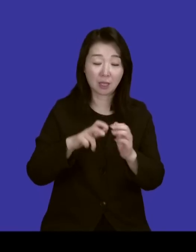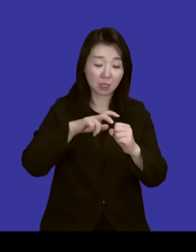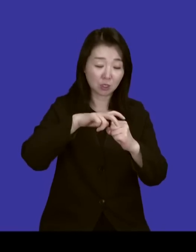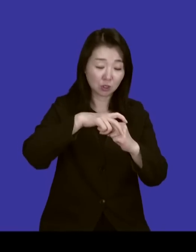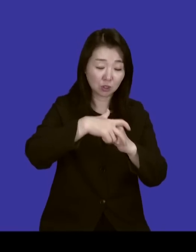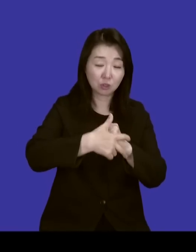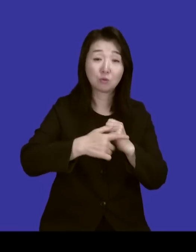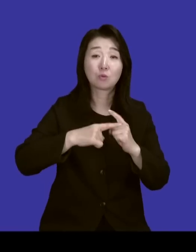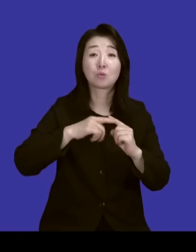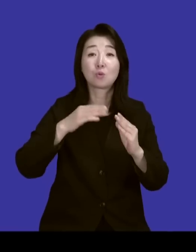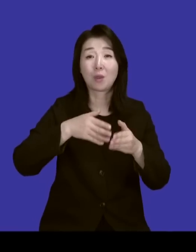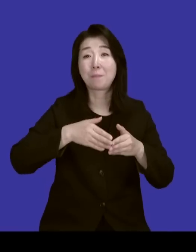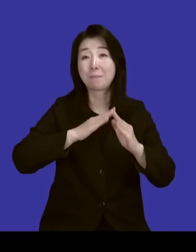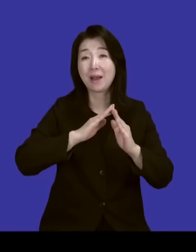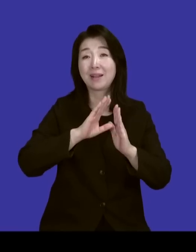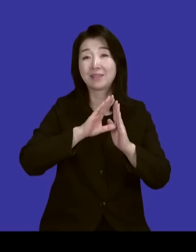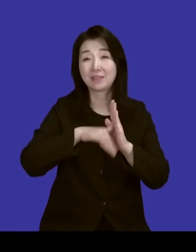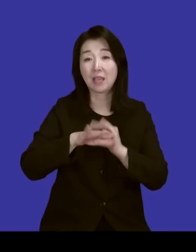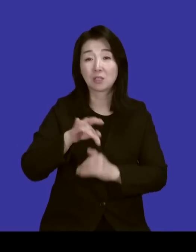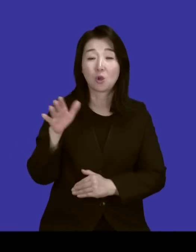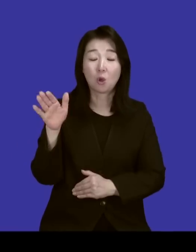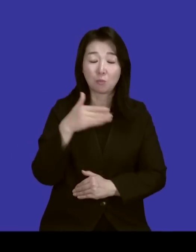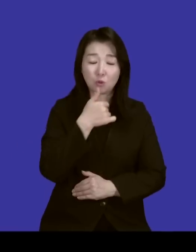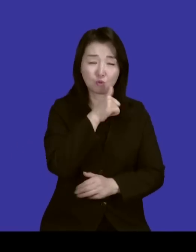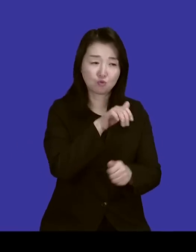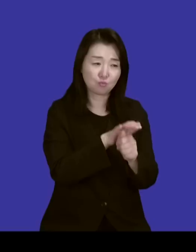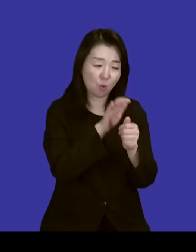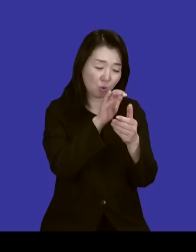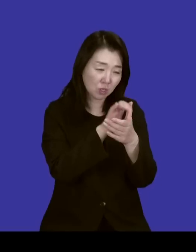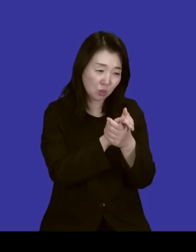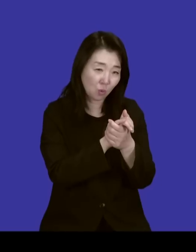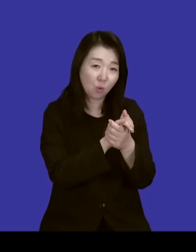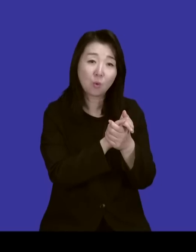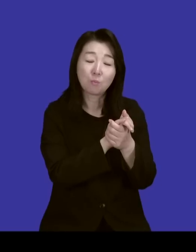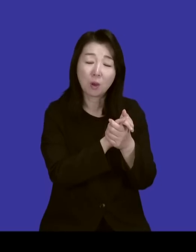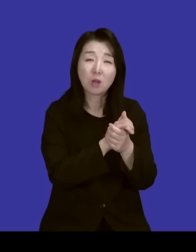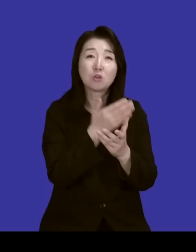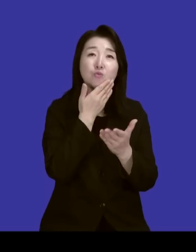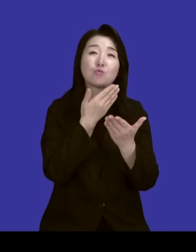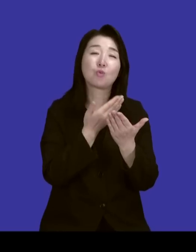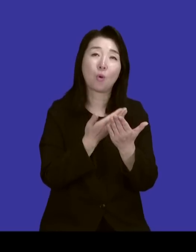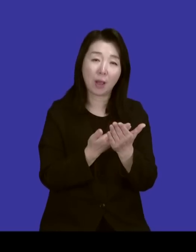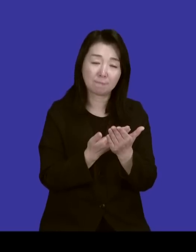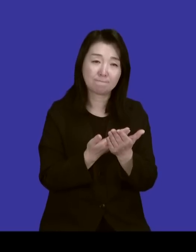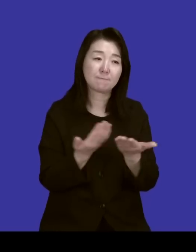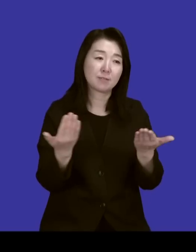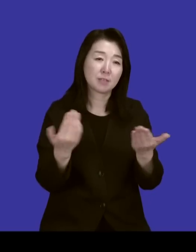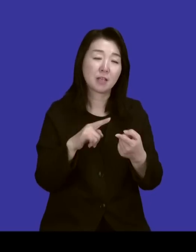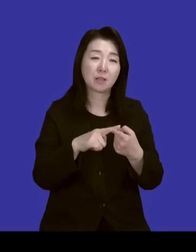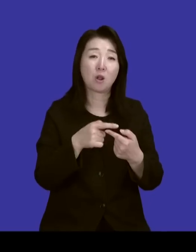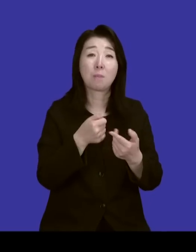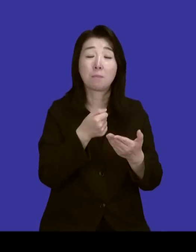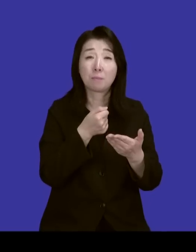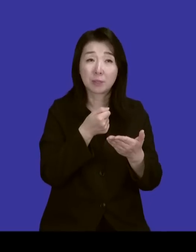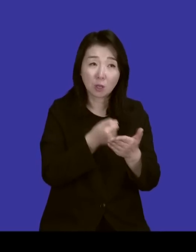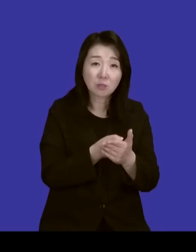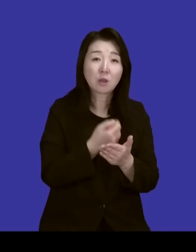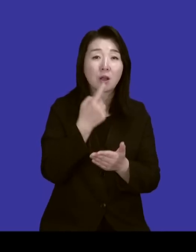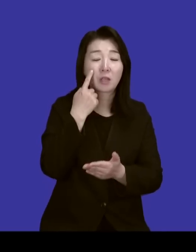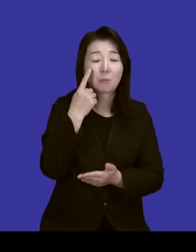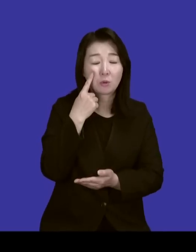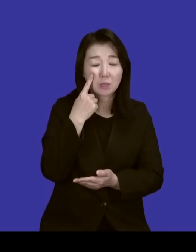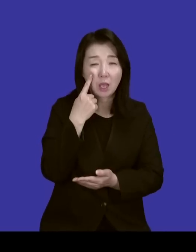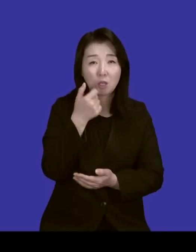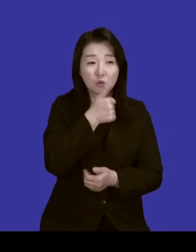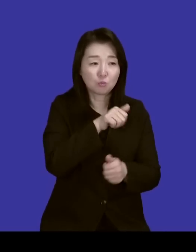교회를 개척하면서 처음부터 이 중보기도를 우리 교회 중요한 사역으로 삼자. 예. 중보기도하면서 교회를